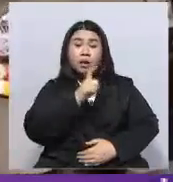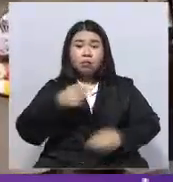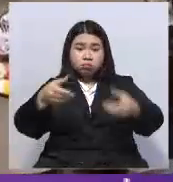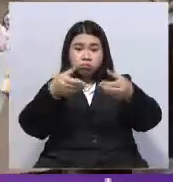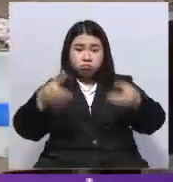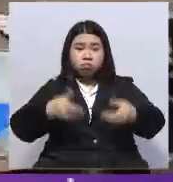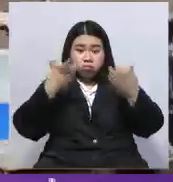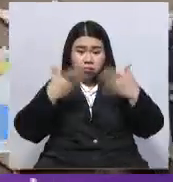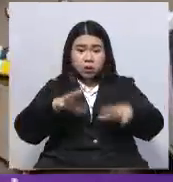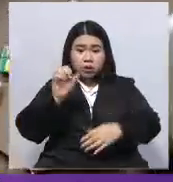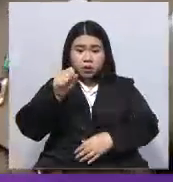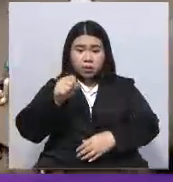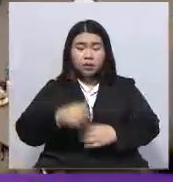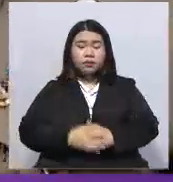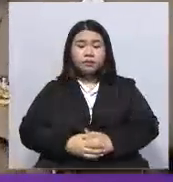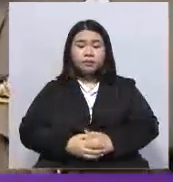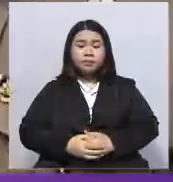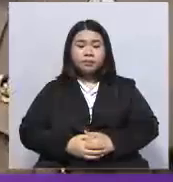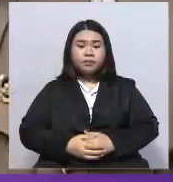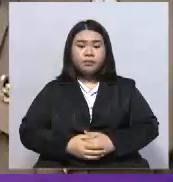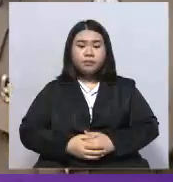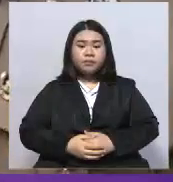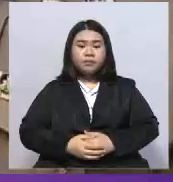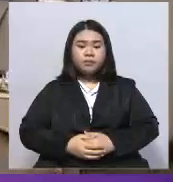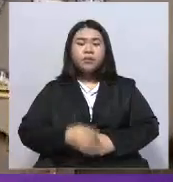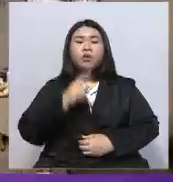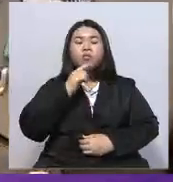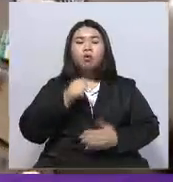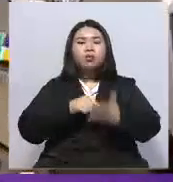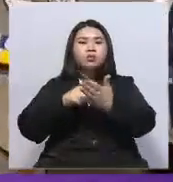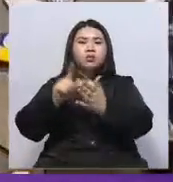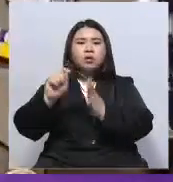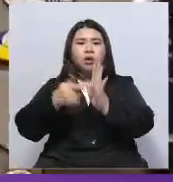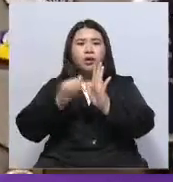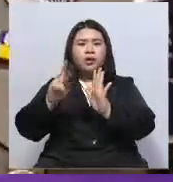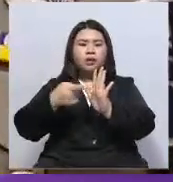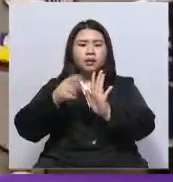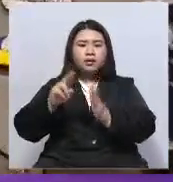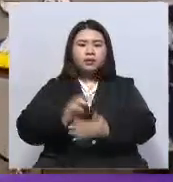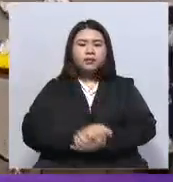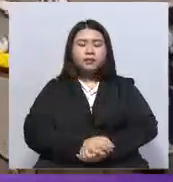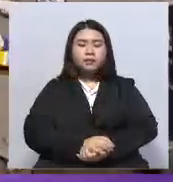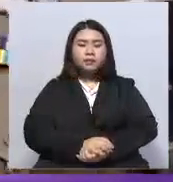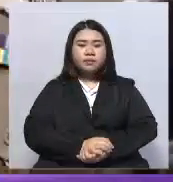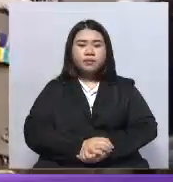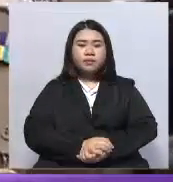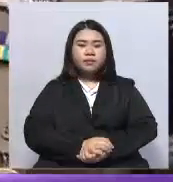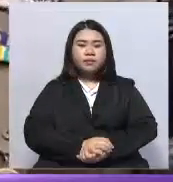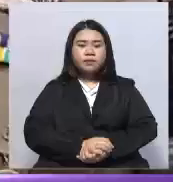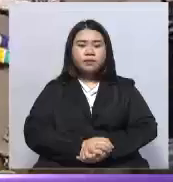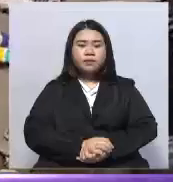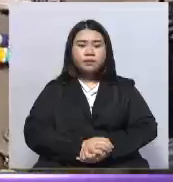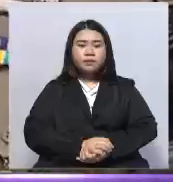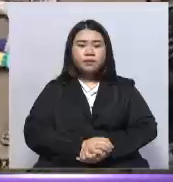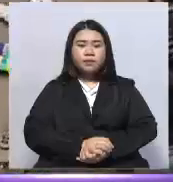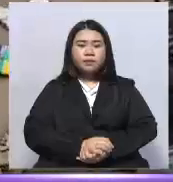ไปปรึกษาที่สภ.ทองผาภูมิก็จะสามารถทำสินใจได้บ้าง สาวเพื่อไงอาจารย์ครับ ฝ่ายนี้คือจำได้ไหมครับว่าส่งได้ไม่ได้ แล้วท่านบ